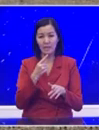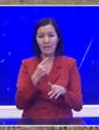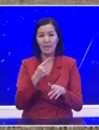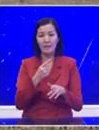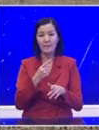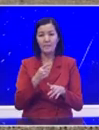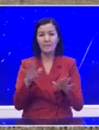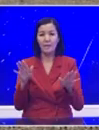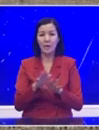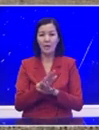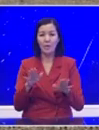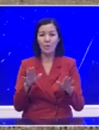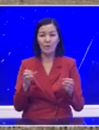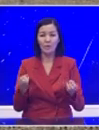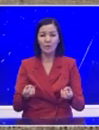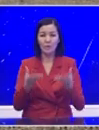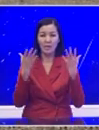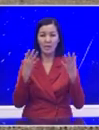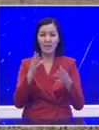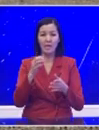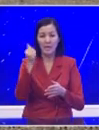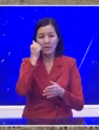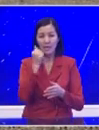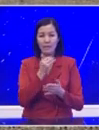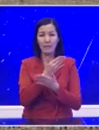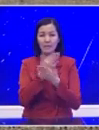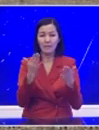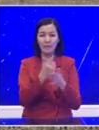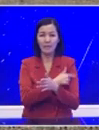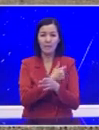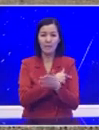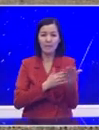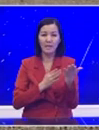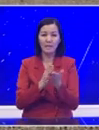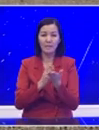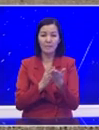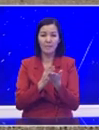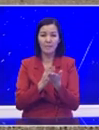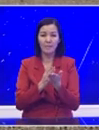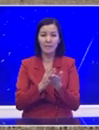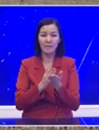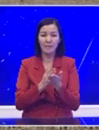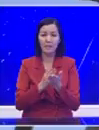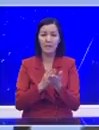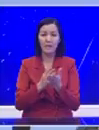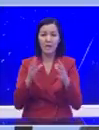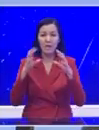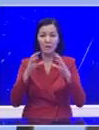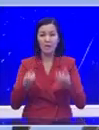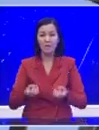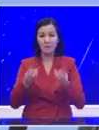бір әуе шара бүгін рахмет сіздерге медицина қызметкерлері деген жазумен көкке көтеріледі.